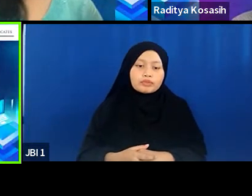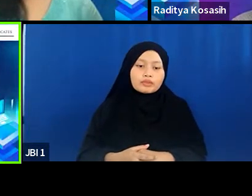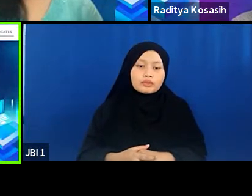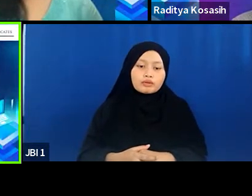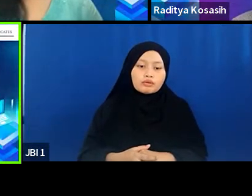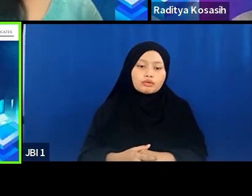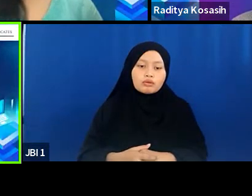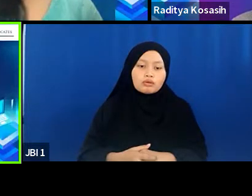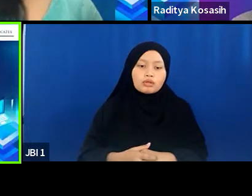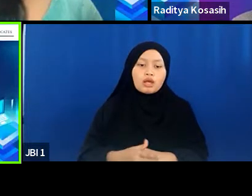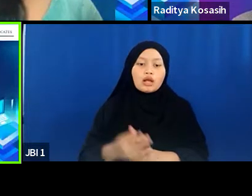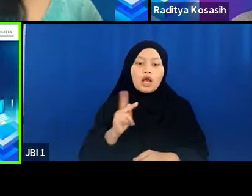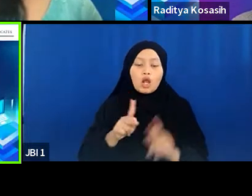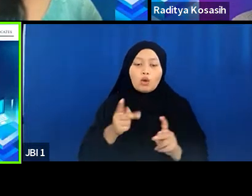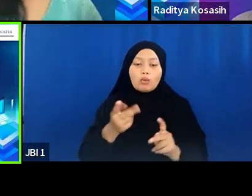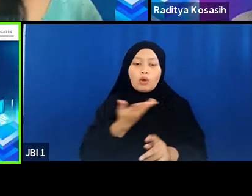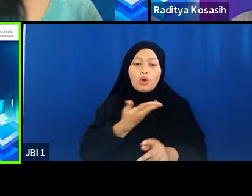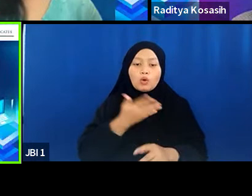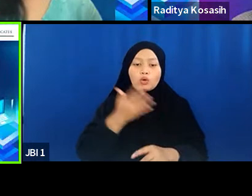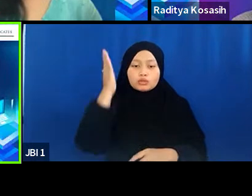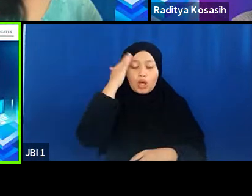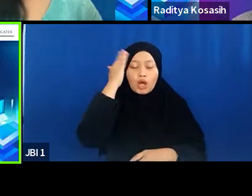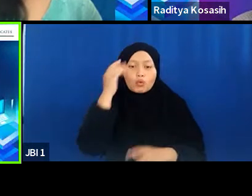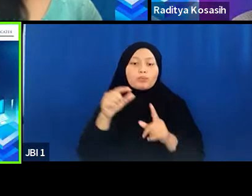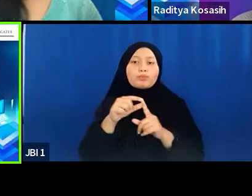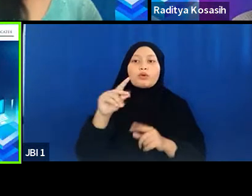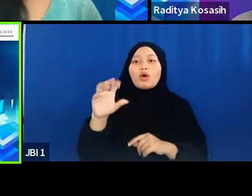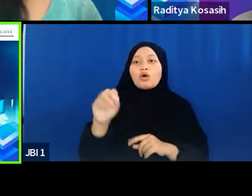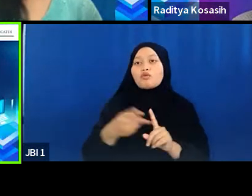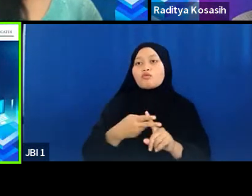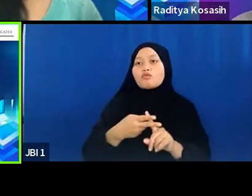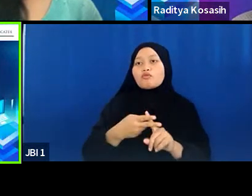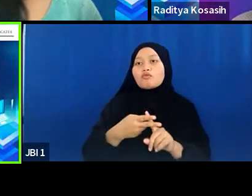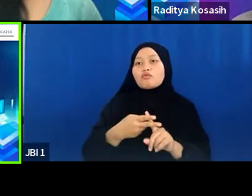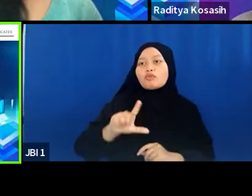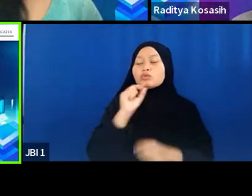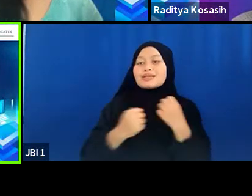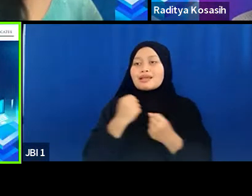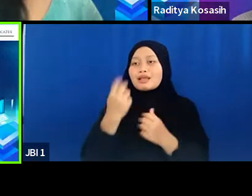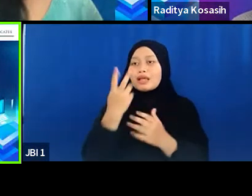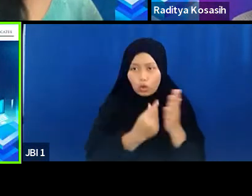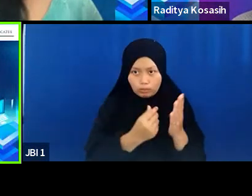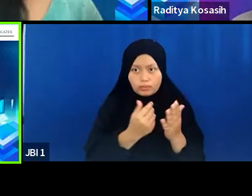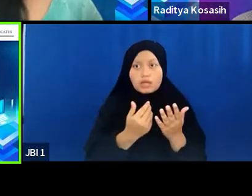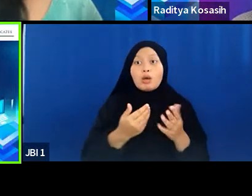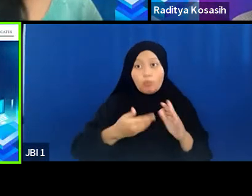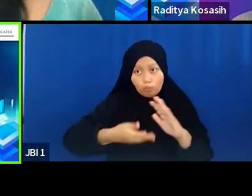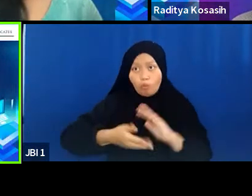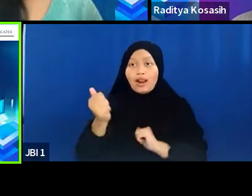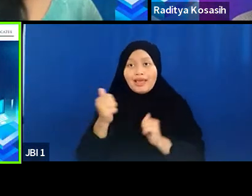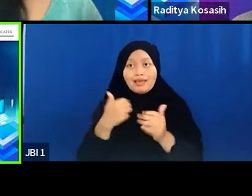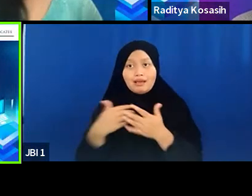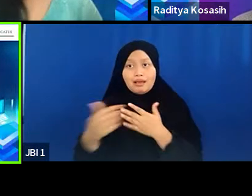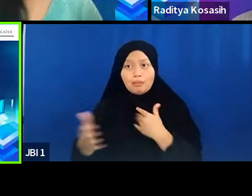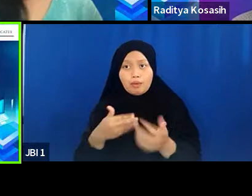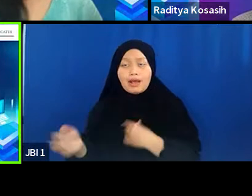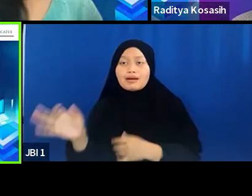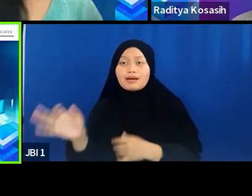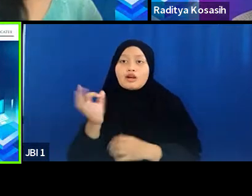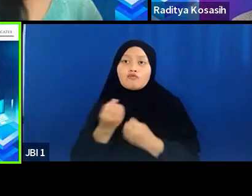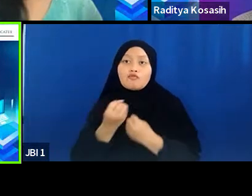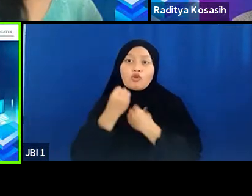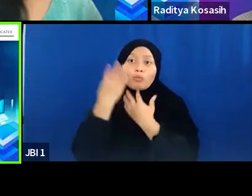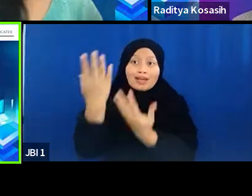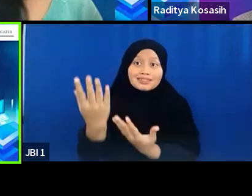inget tahu untuk kegiatan ekonomi baik tahu maksudnya bagaimana tuh dibolehkan selama tadi tidak ada informasi satu